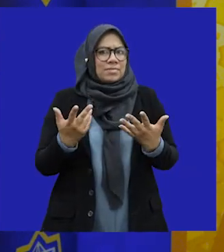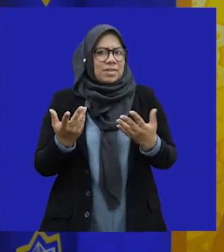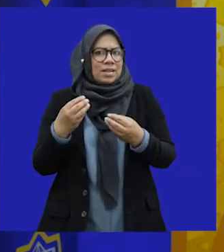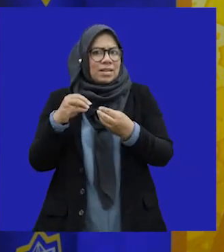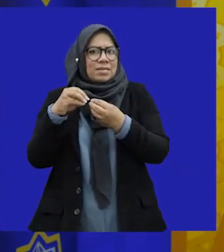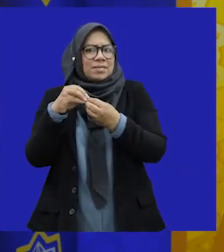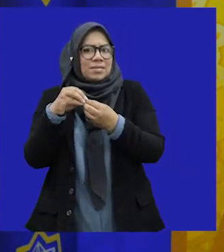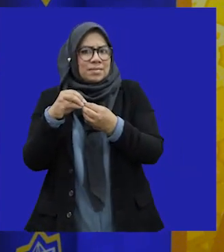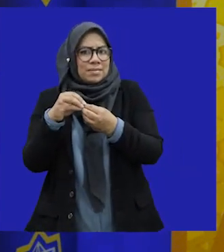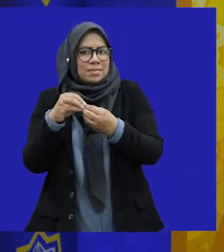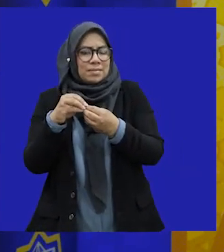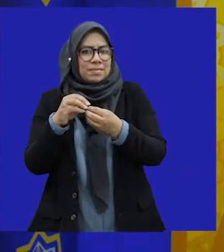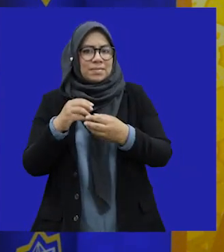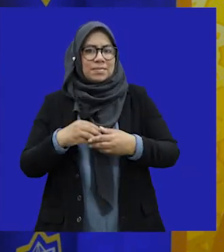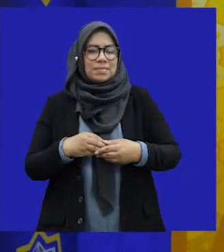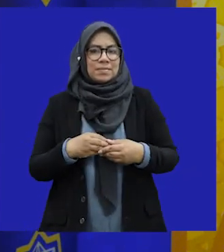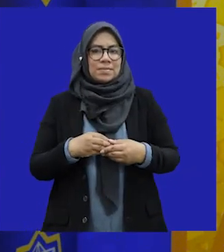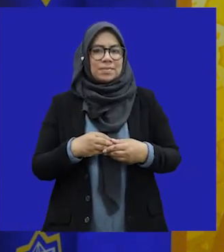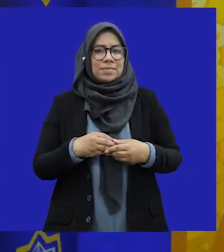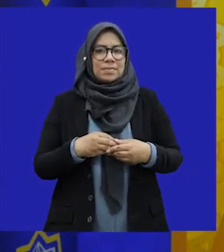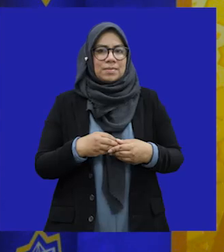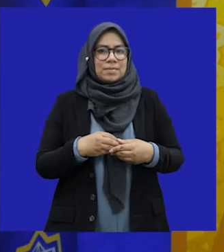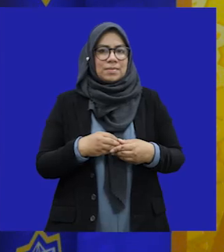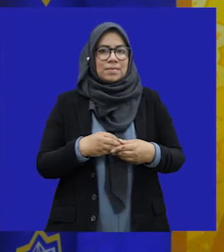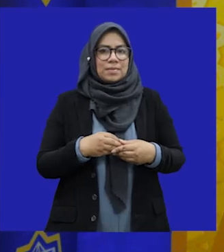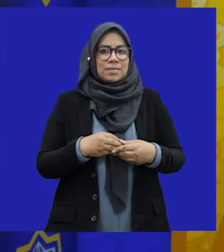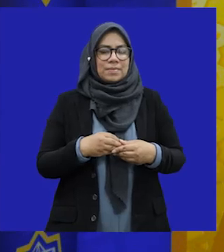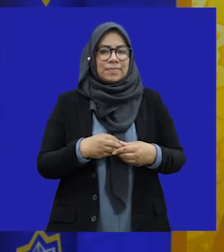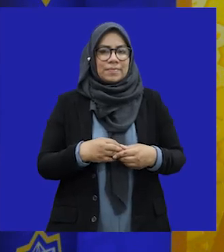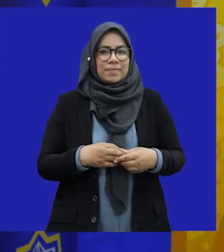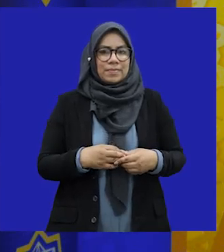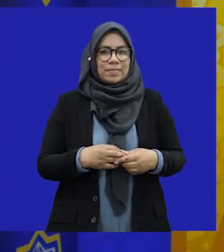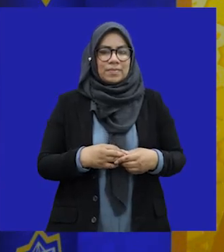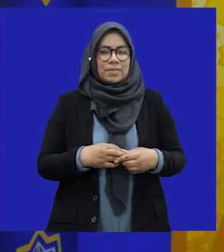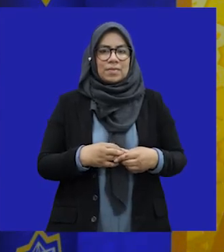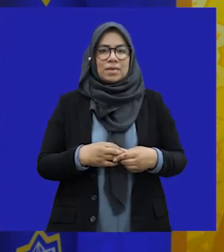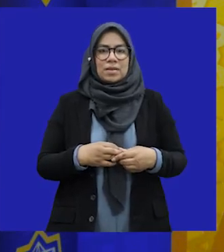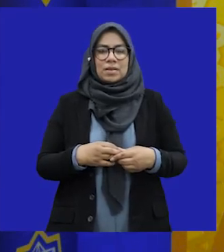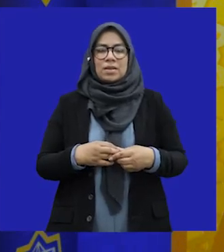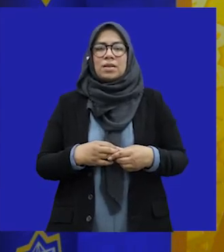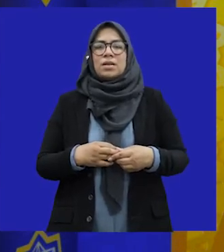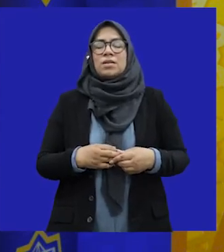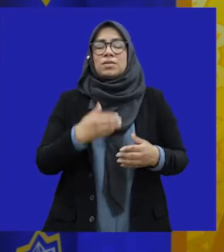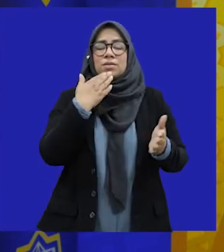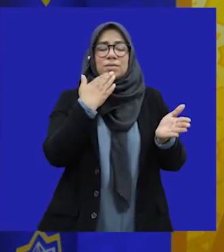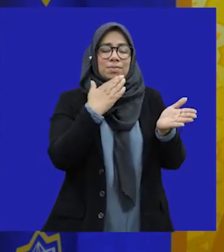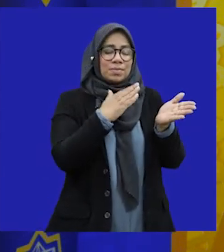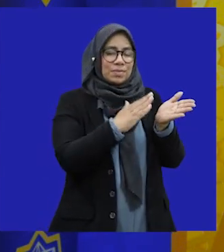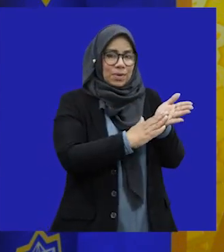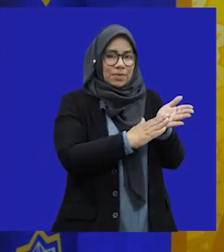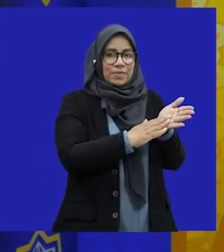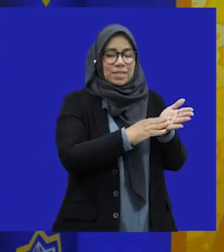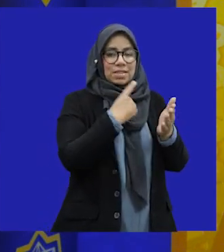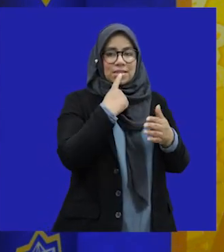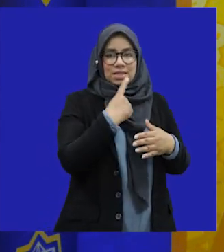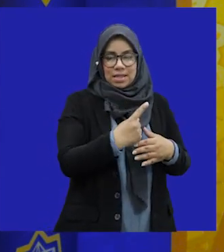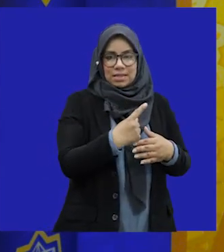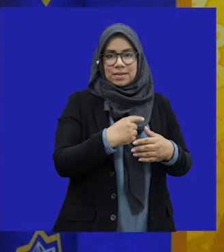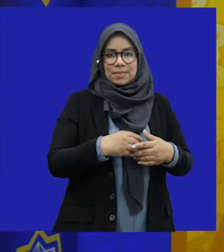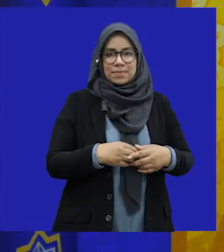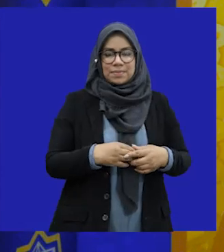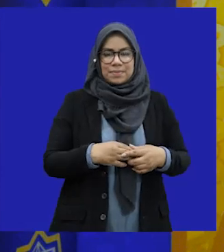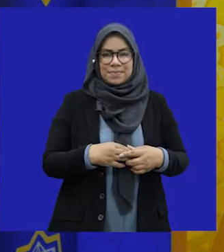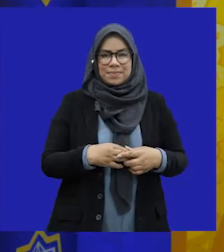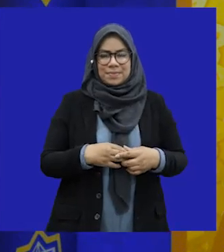else? قلت هو ذاك. I replied, only that. And Rasulullah sallallahu alaihi wasallam